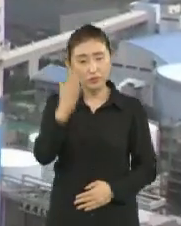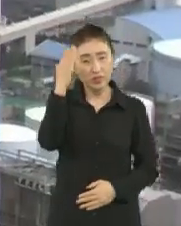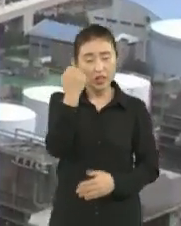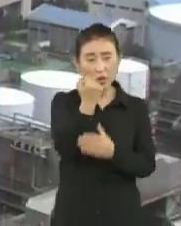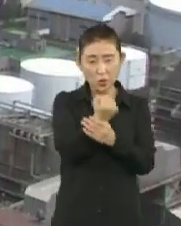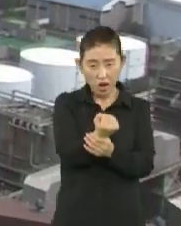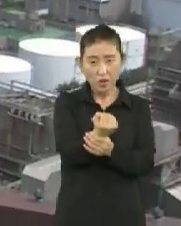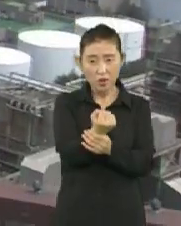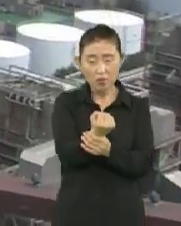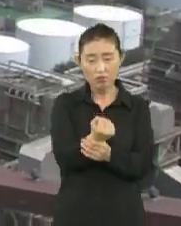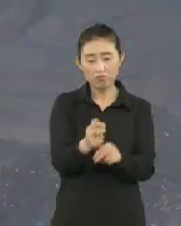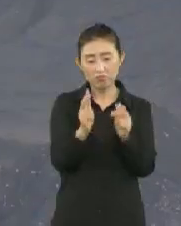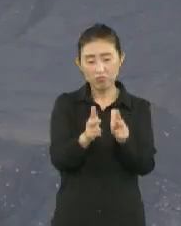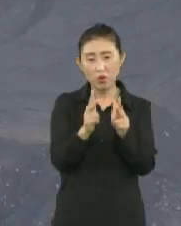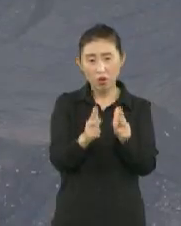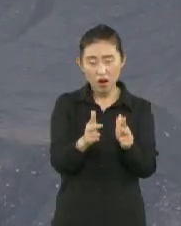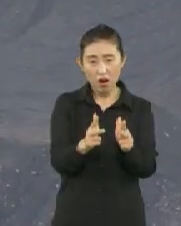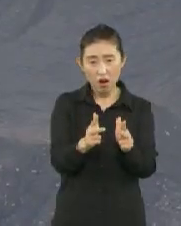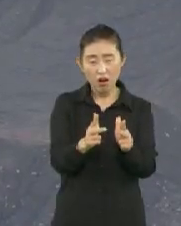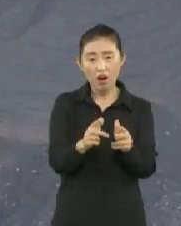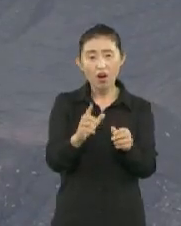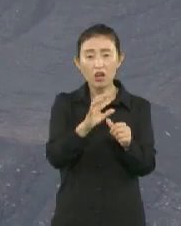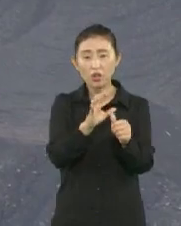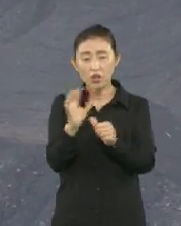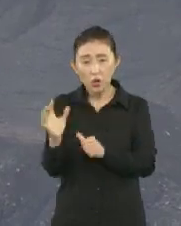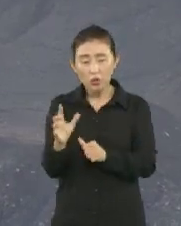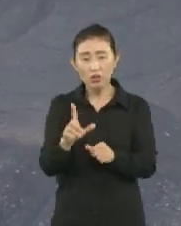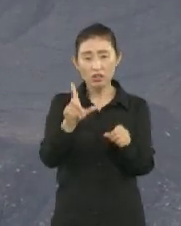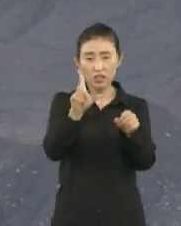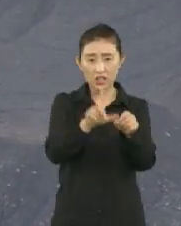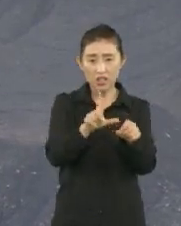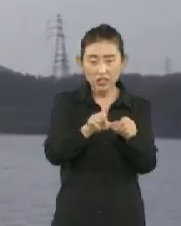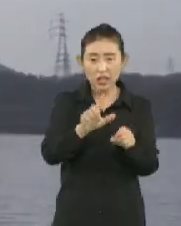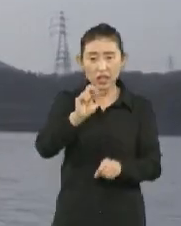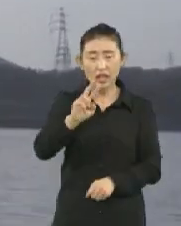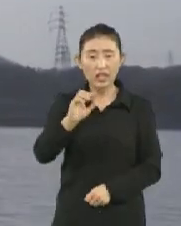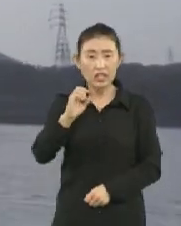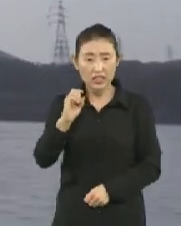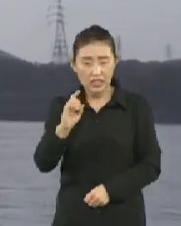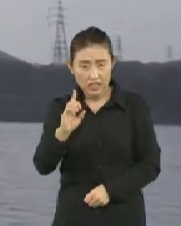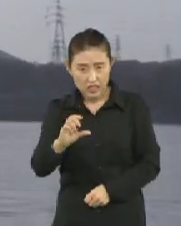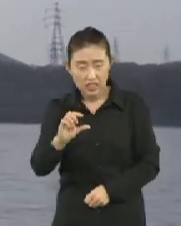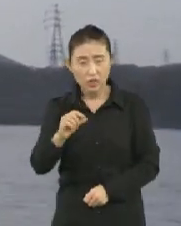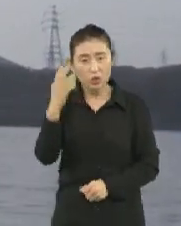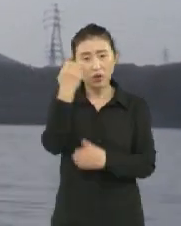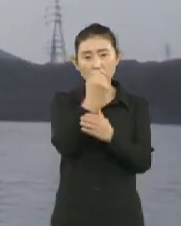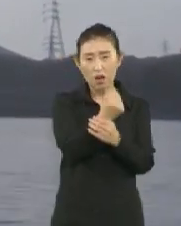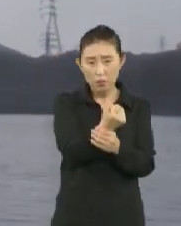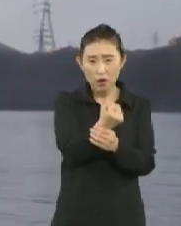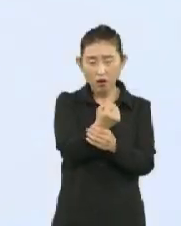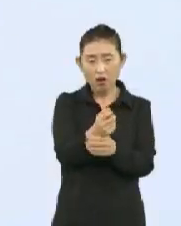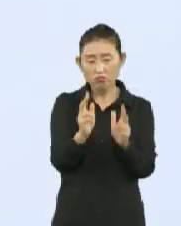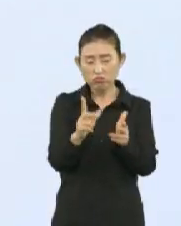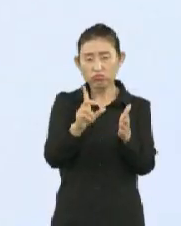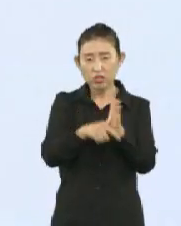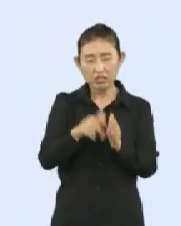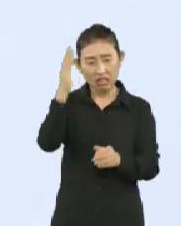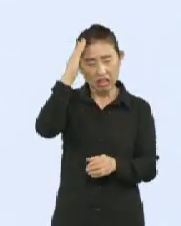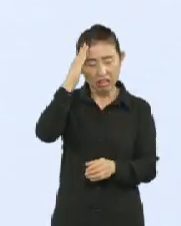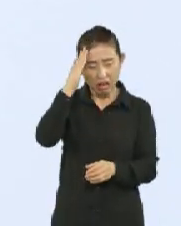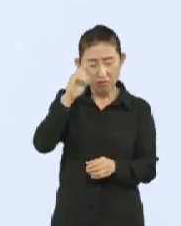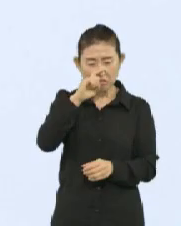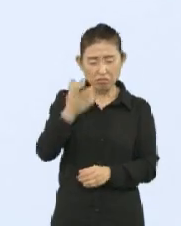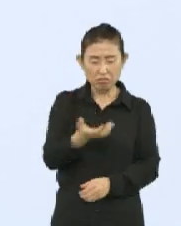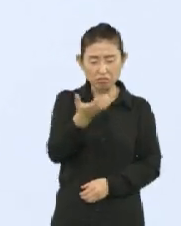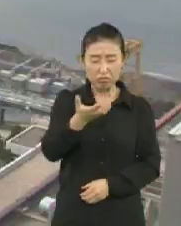화력발전소의 터빈을 돌리는 건 석탄과 액화 천연가스 LNG. 하지만 가동 과정에서 많은 탄소가 나와 대기 오염의